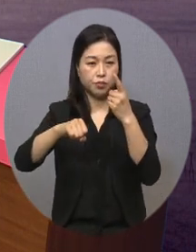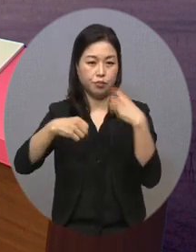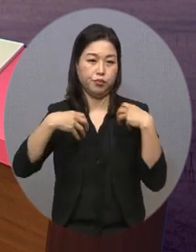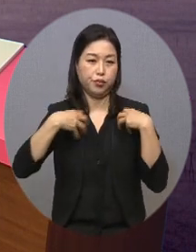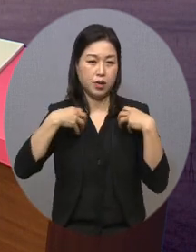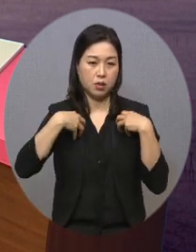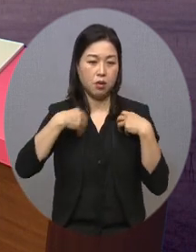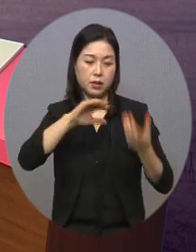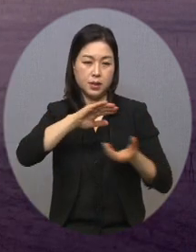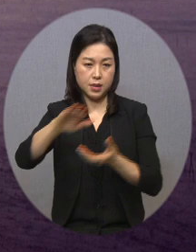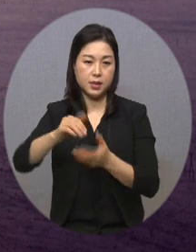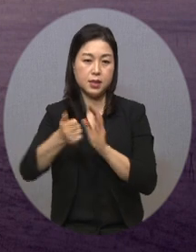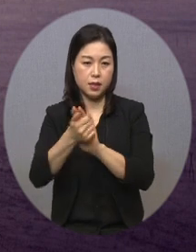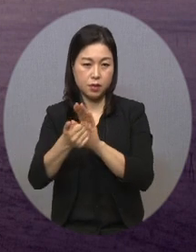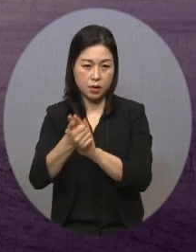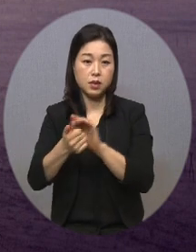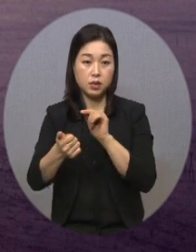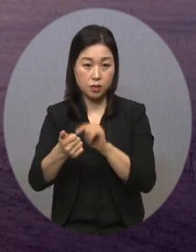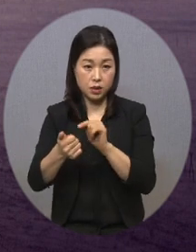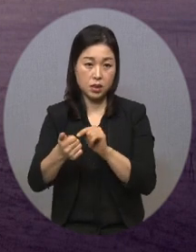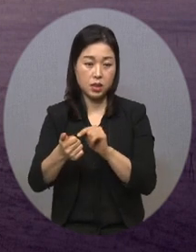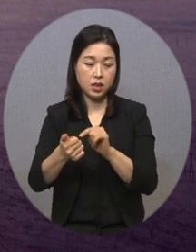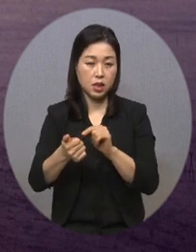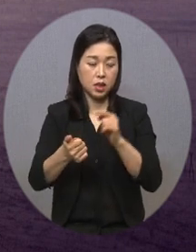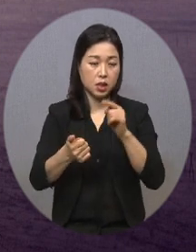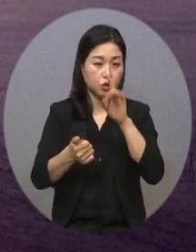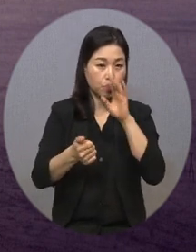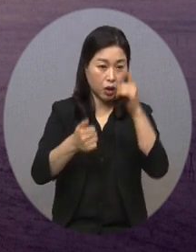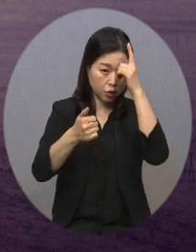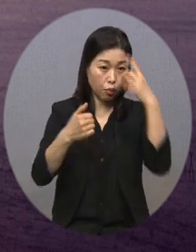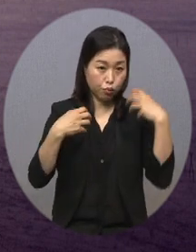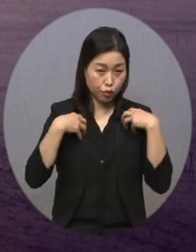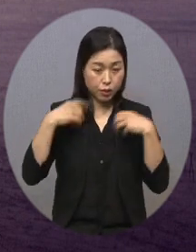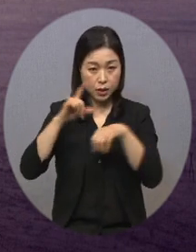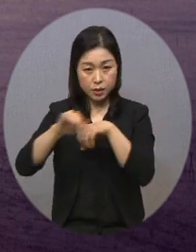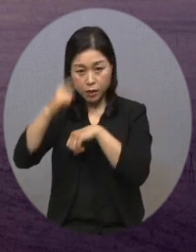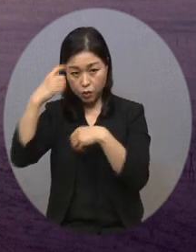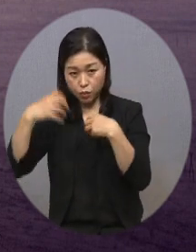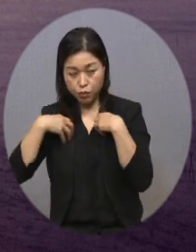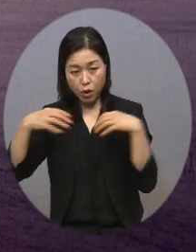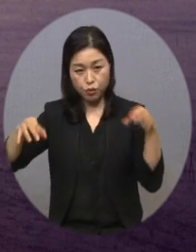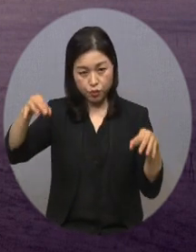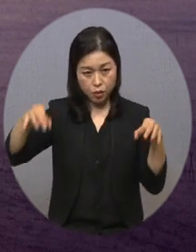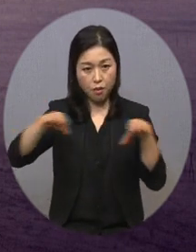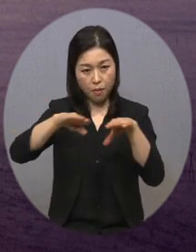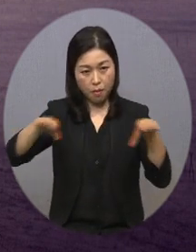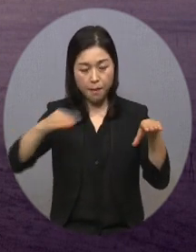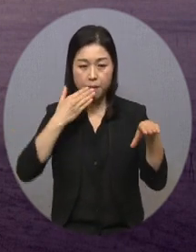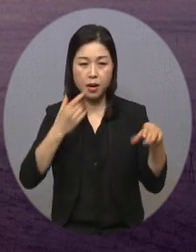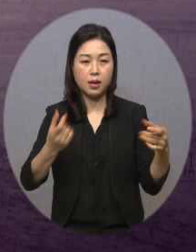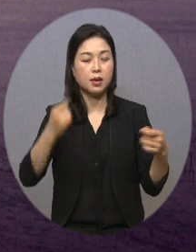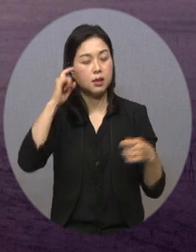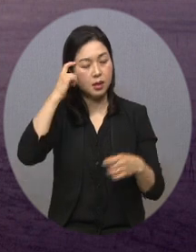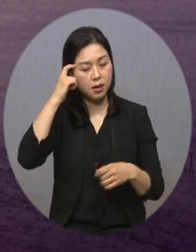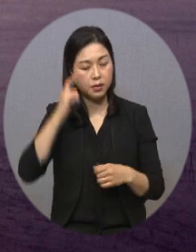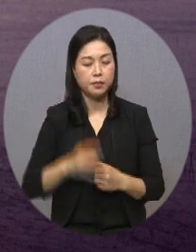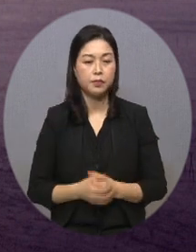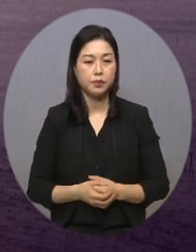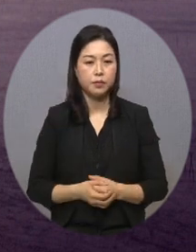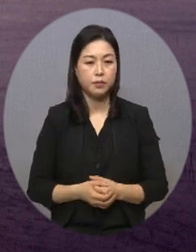게 중앙정부와 지방정부 간의 불균형 문제를 바로잡을 수 있다라고 보여지고요. 우리